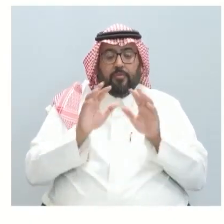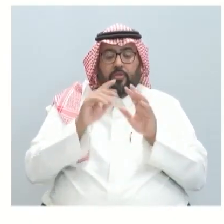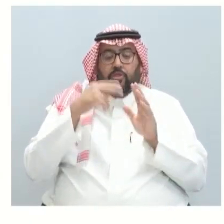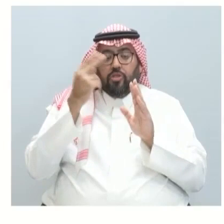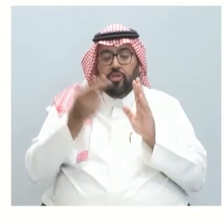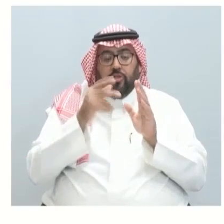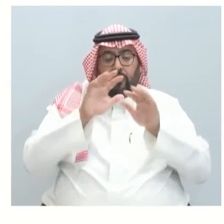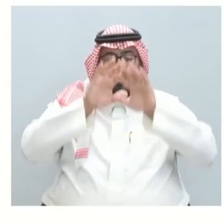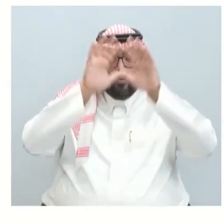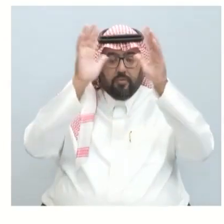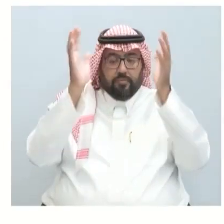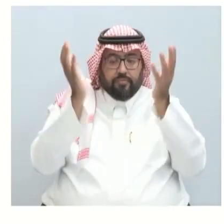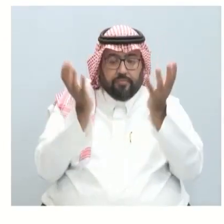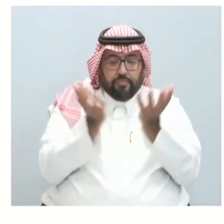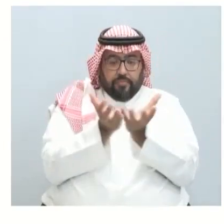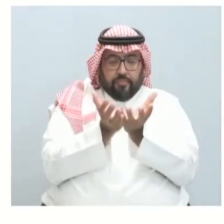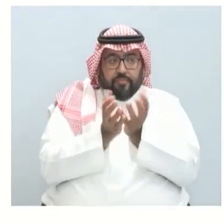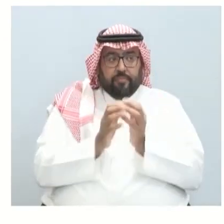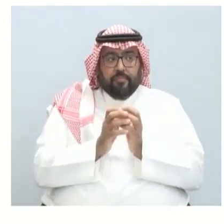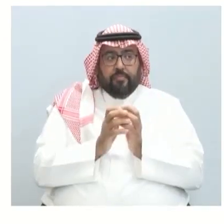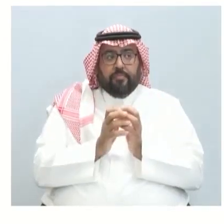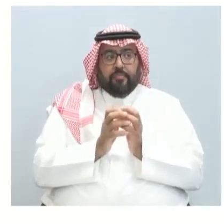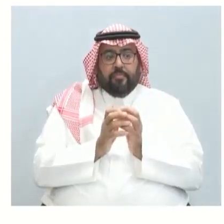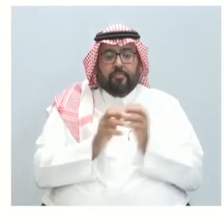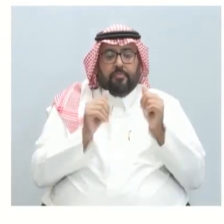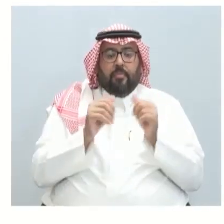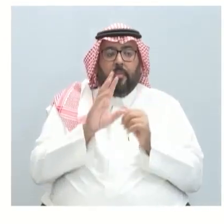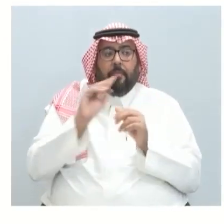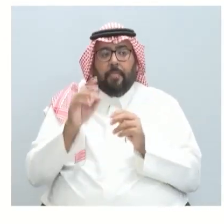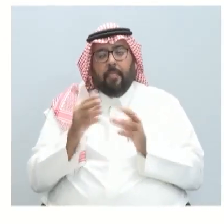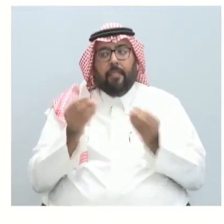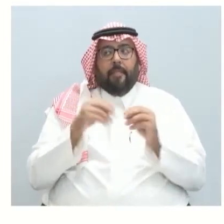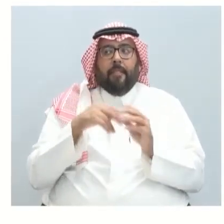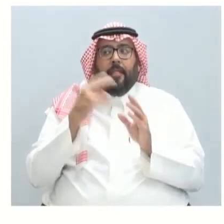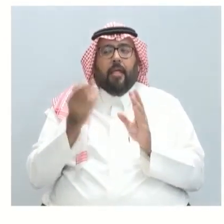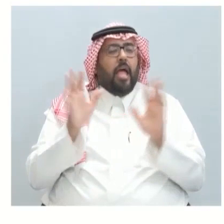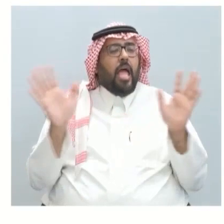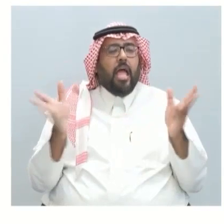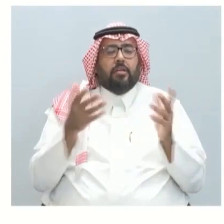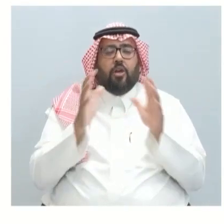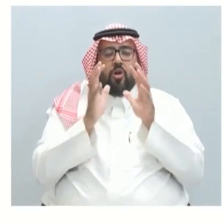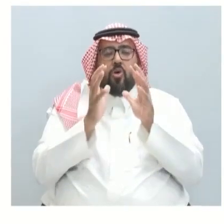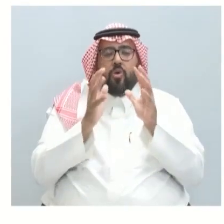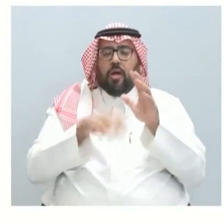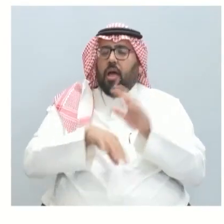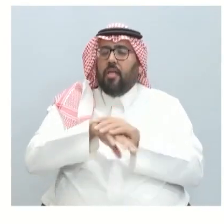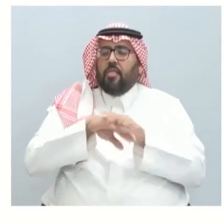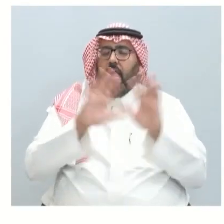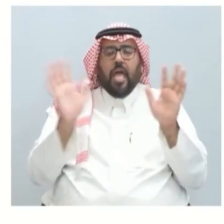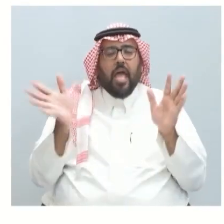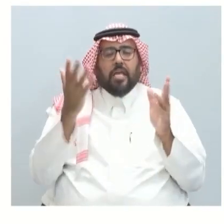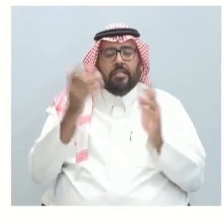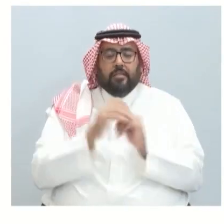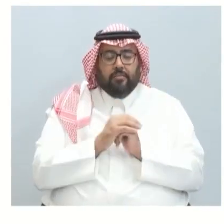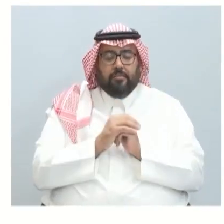شكل كروي صح ولا لا يا ابطال بارك الله فيكم كذلك نستطيع ان نرسم اي كره اخرى ابنائي و بناتي